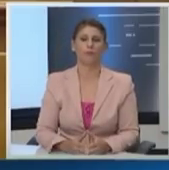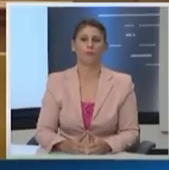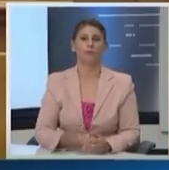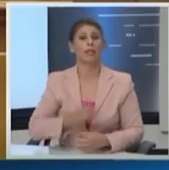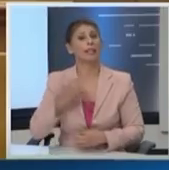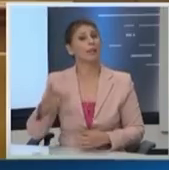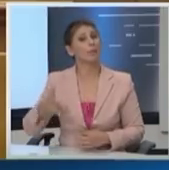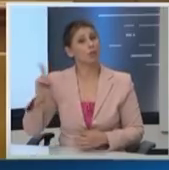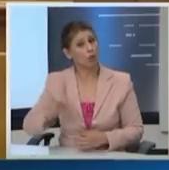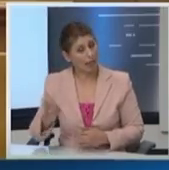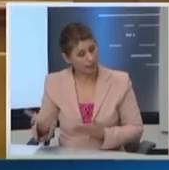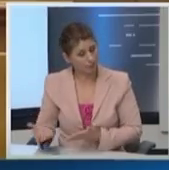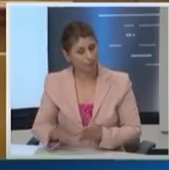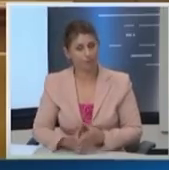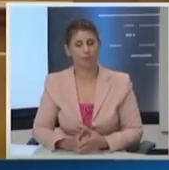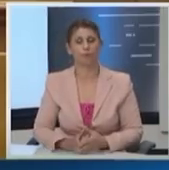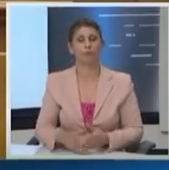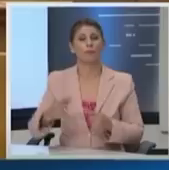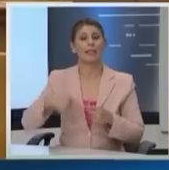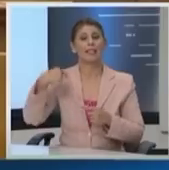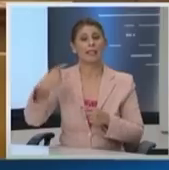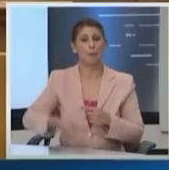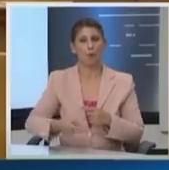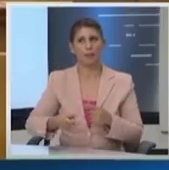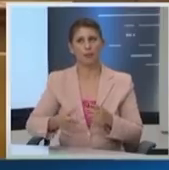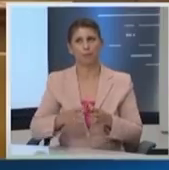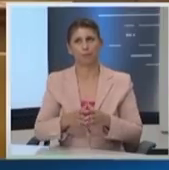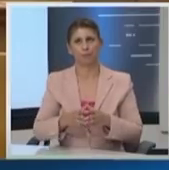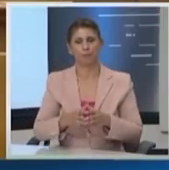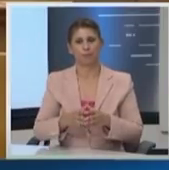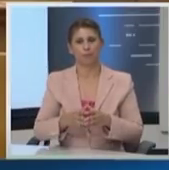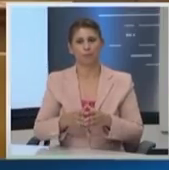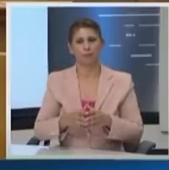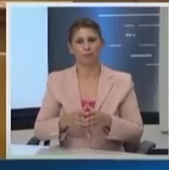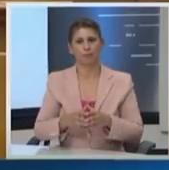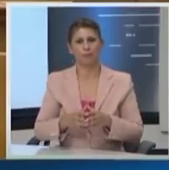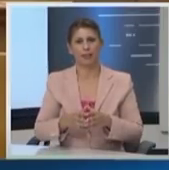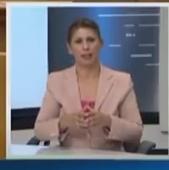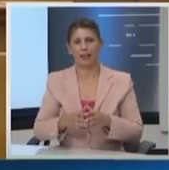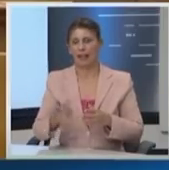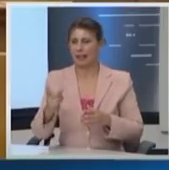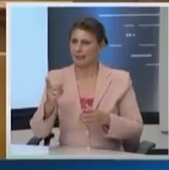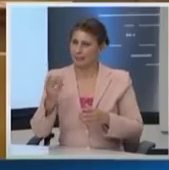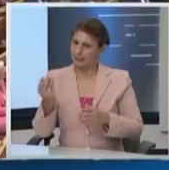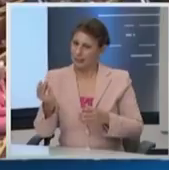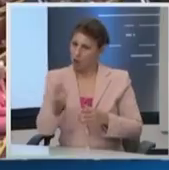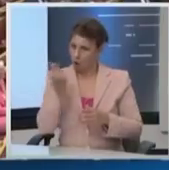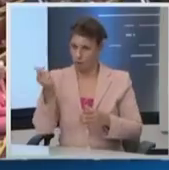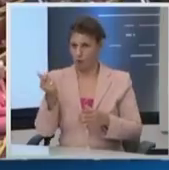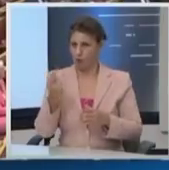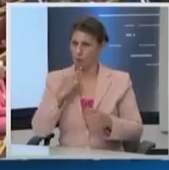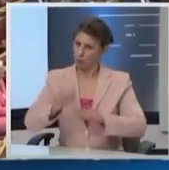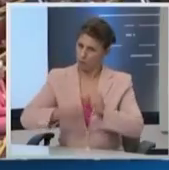κύριε Μητσοτάκη, να έρθω στην επόμενη, μάλλον, λαθροχειρία την οποία επιχειρήσατε από αυτό εδώ το βήμα.